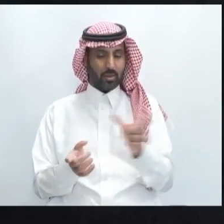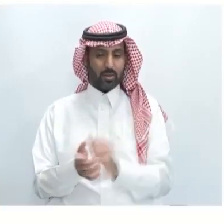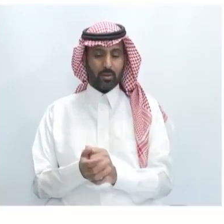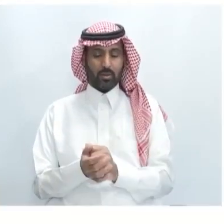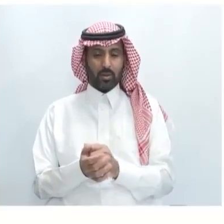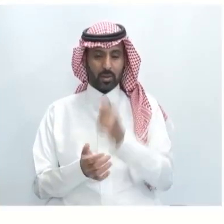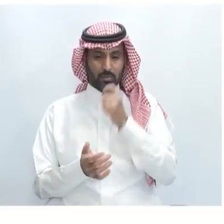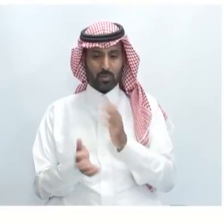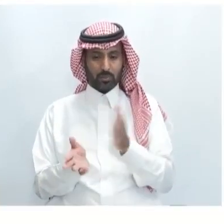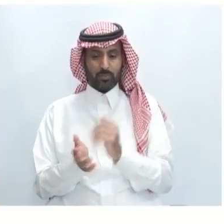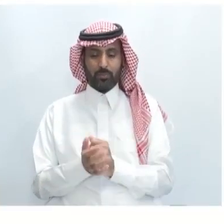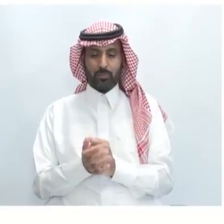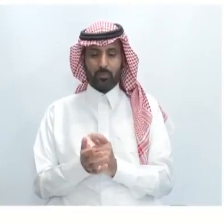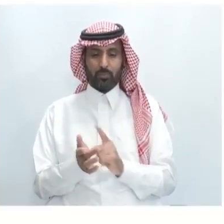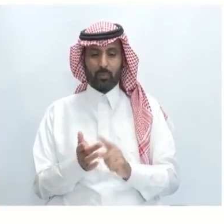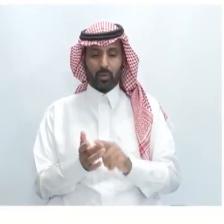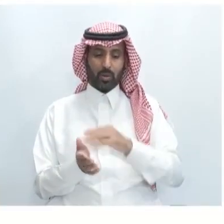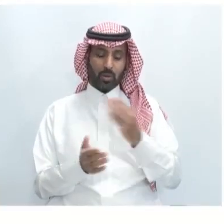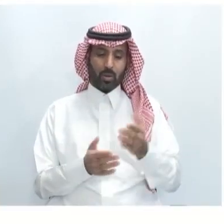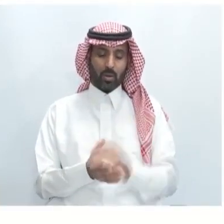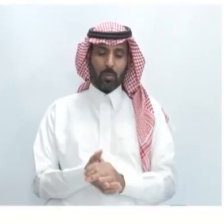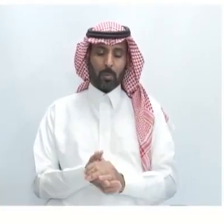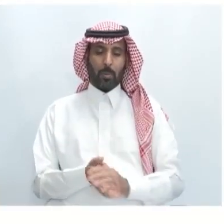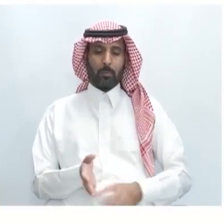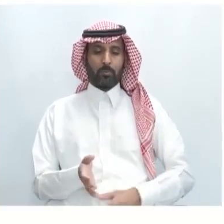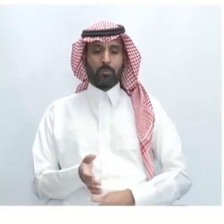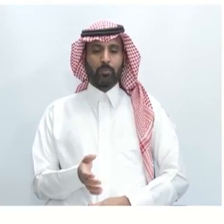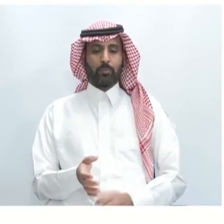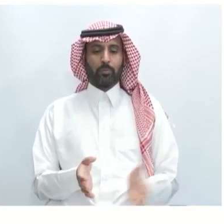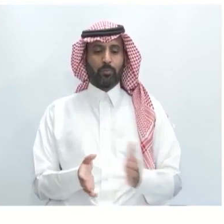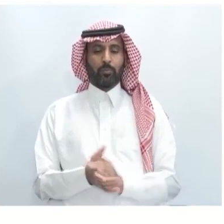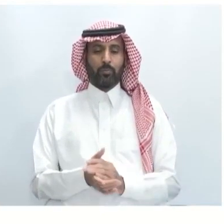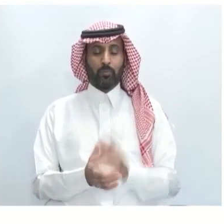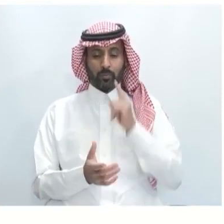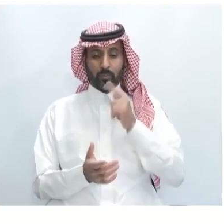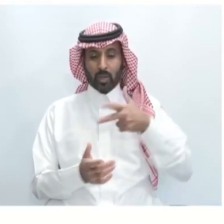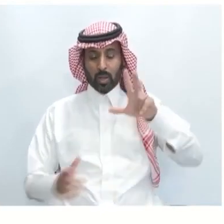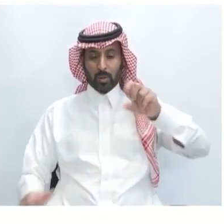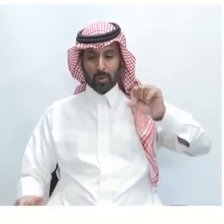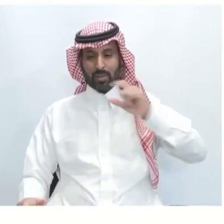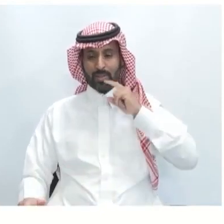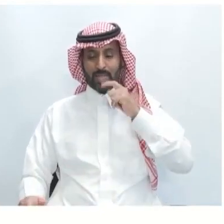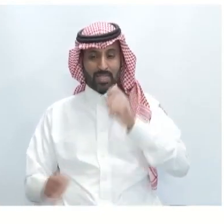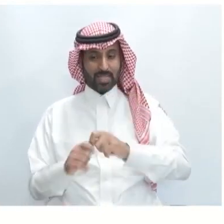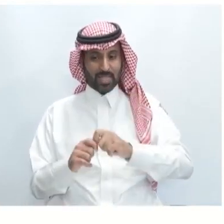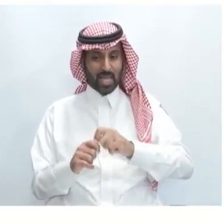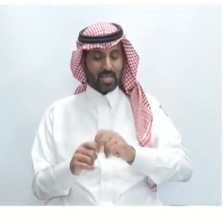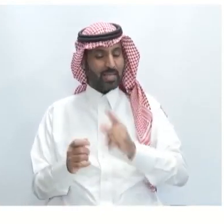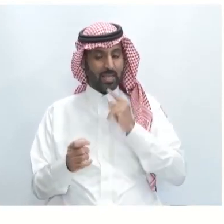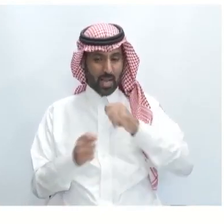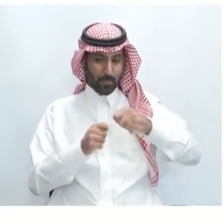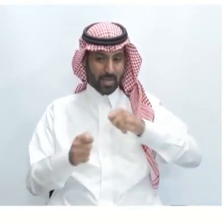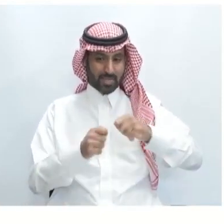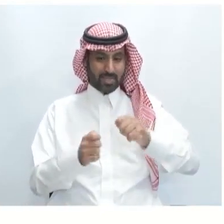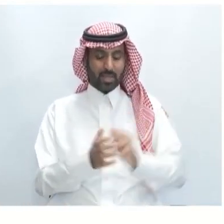قادمه سنتحدث عن الاحماض النووي وهي ايضا من ضمن المبلمرات الطبيعيه طبعا المبلمرات الصناعيه سبق ان اخذناها وهي البلاستيك